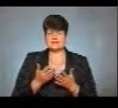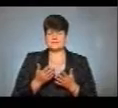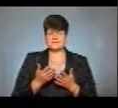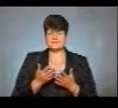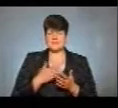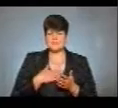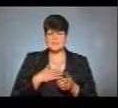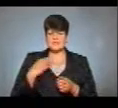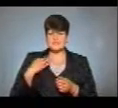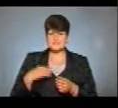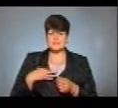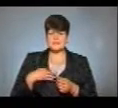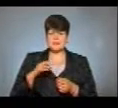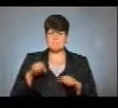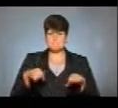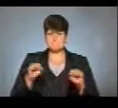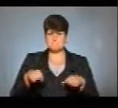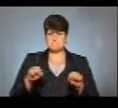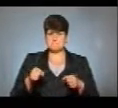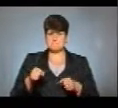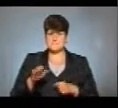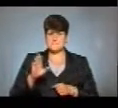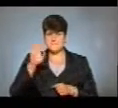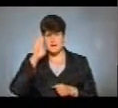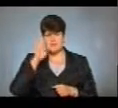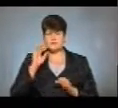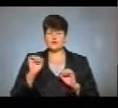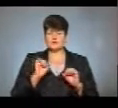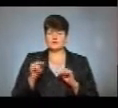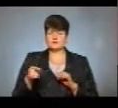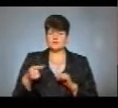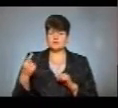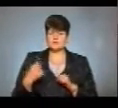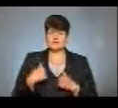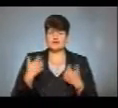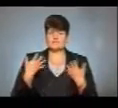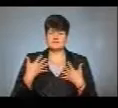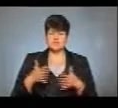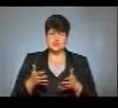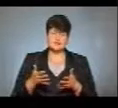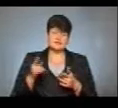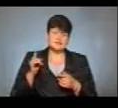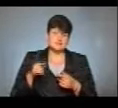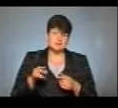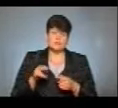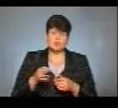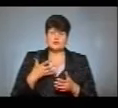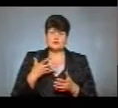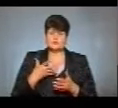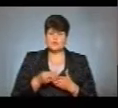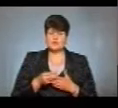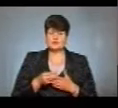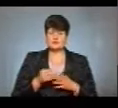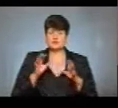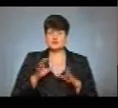оскільки мій син байкер і він координатор в Тернопільській області. Ну і я вже, знаєте, по своїй, як би сказати, по своєму